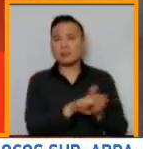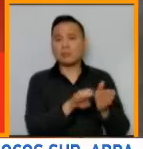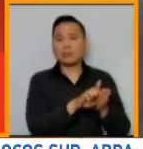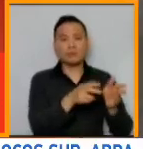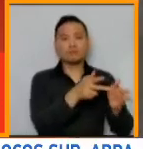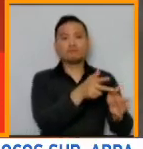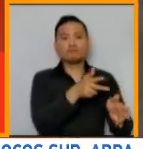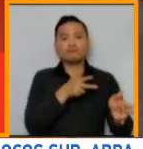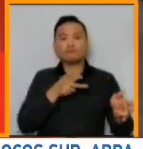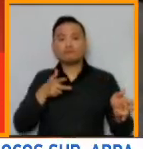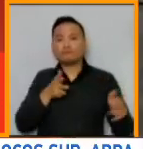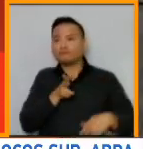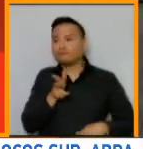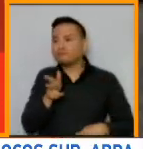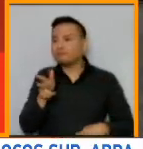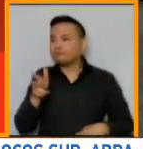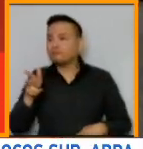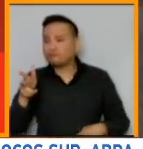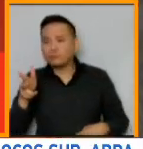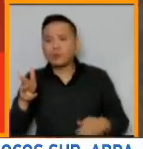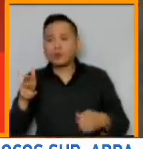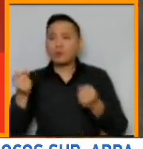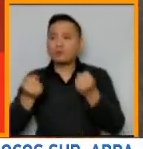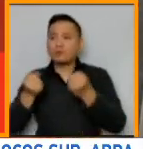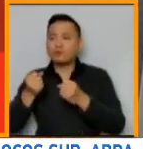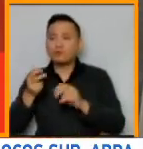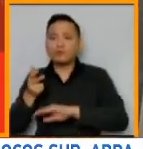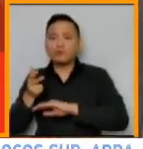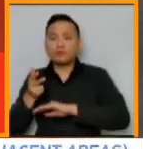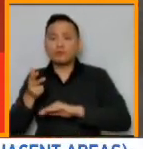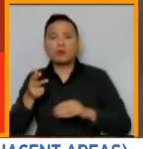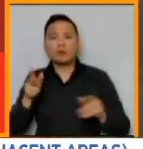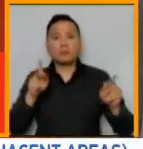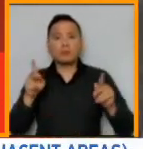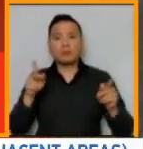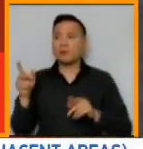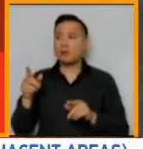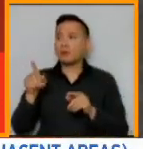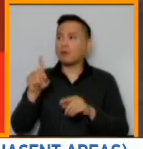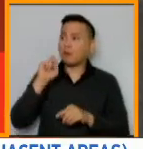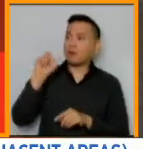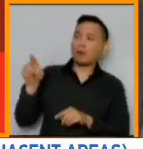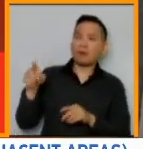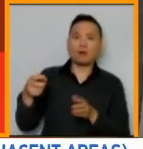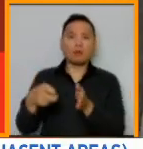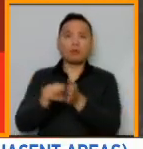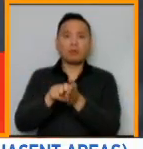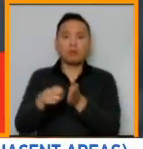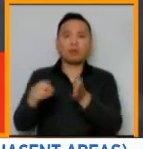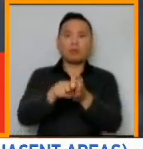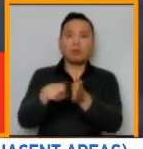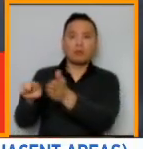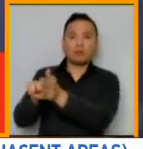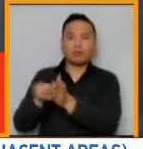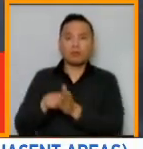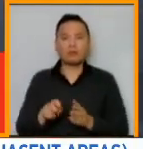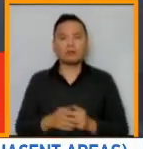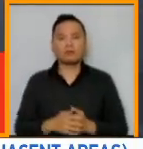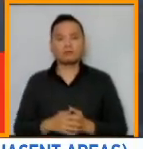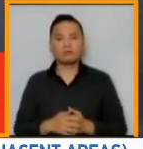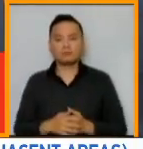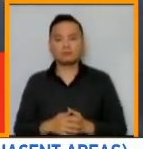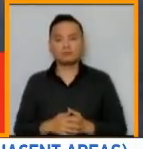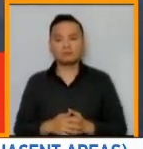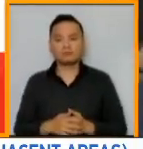sa jeep. Ngayon, ikalawa, meron namang mga jeep dito na umiikot lamang yung ruta nila at wala talaga silang terminal. Ang sabi ng driver,